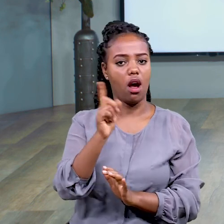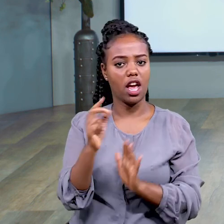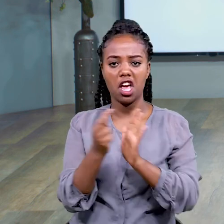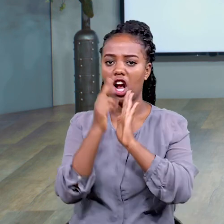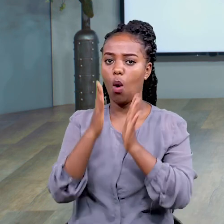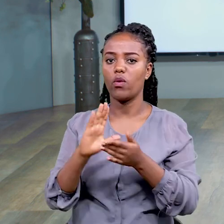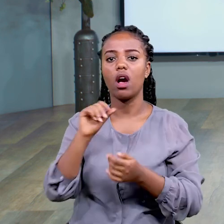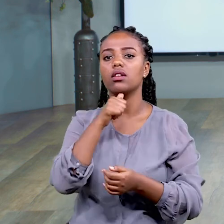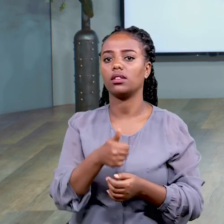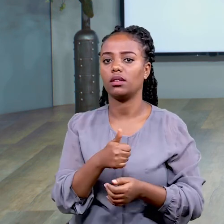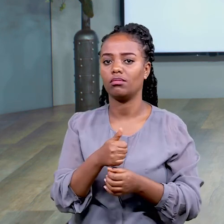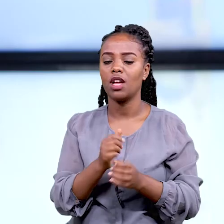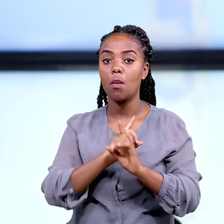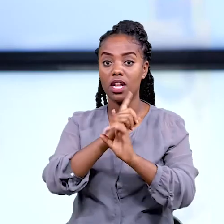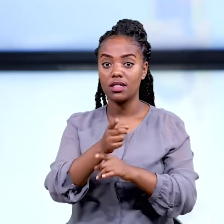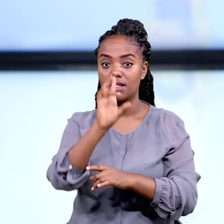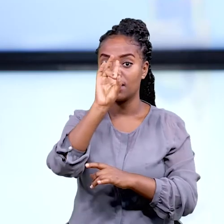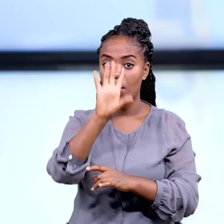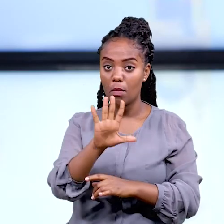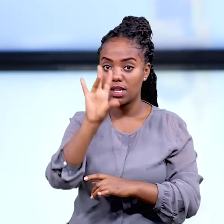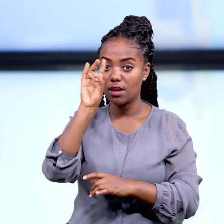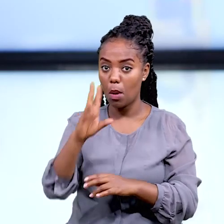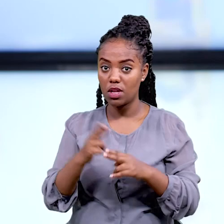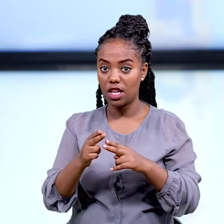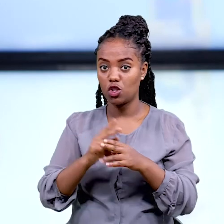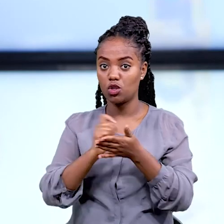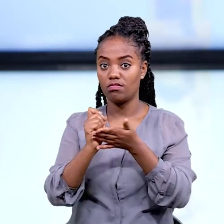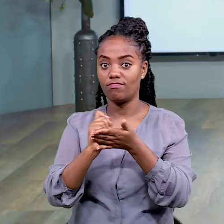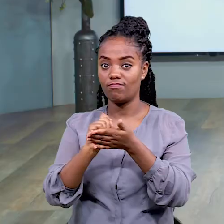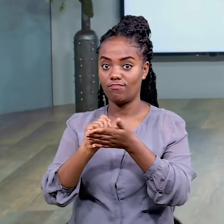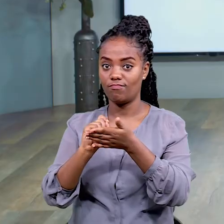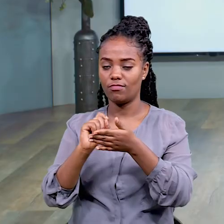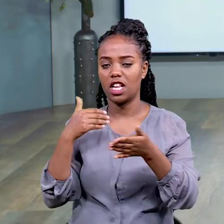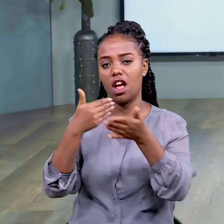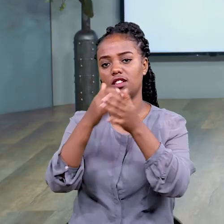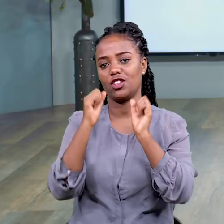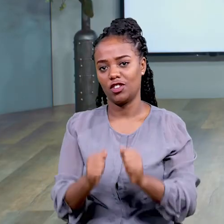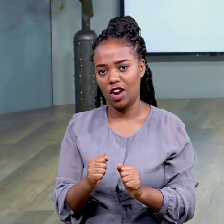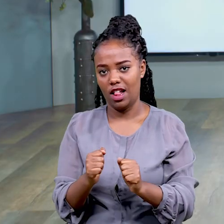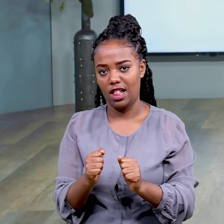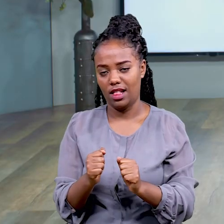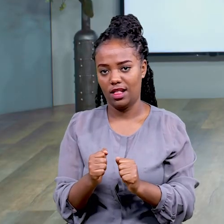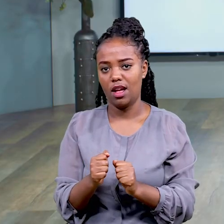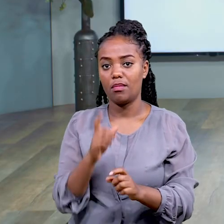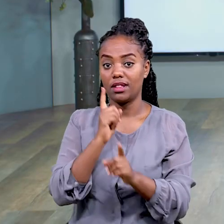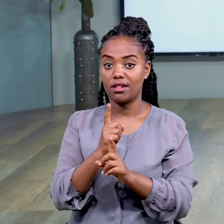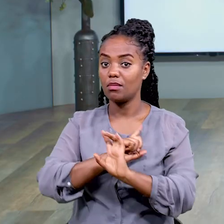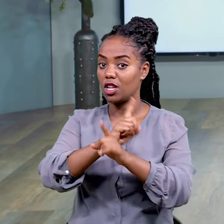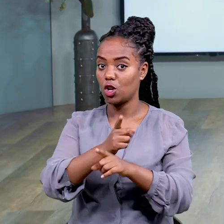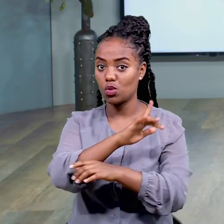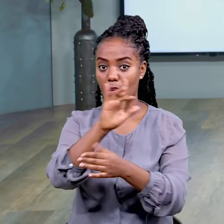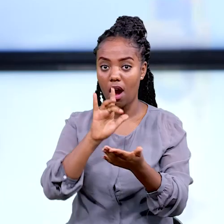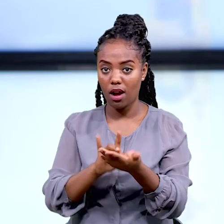አይ፣ ህጋዊ አይደለም። መልሳችሁን በ7575 አጭር የጽሑፍ መቀበያ መስመራችን ላይ ልታደርሱን ትችላላችሁ።